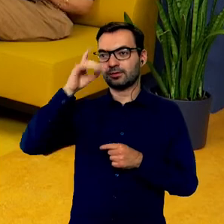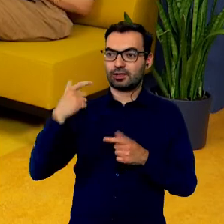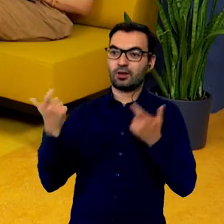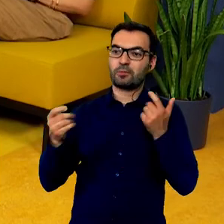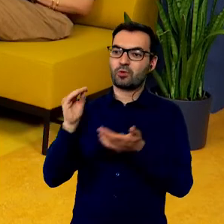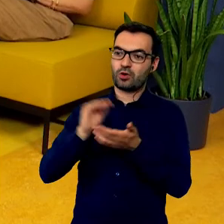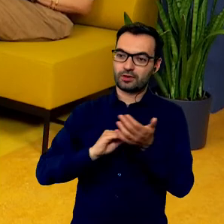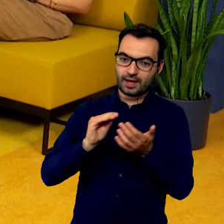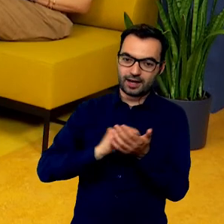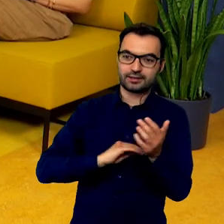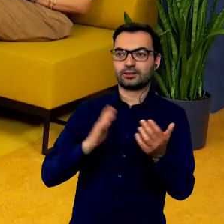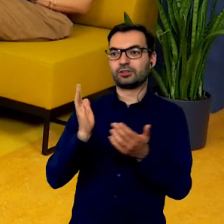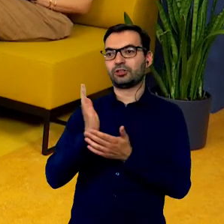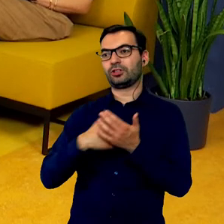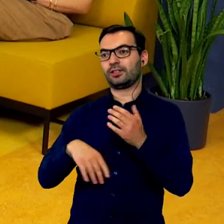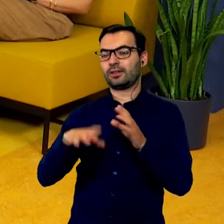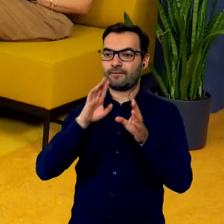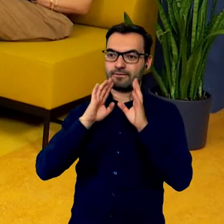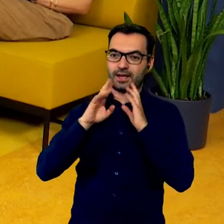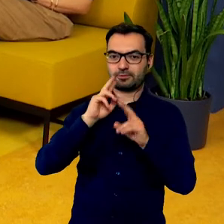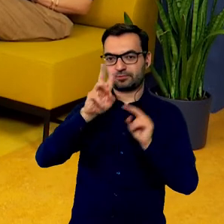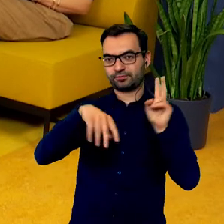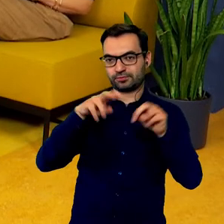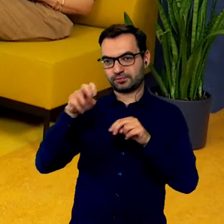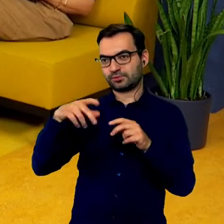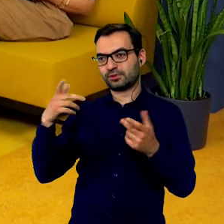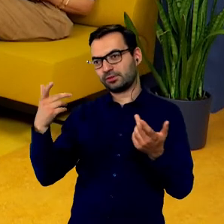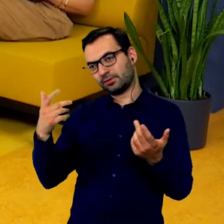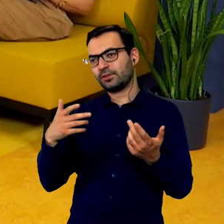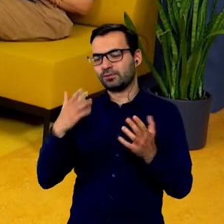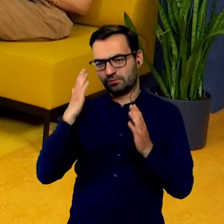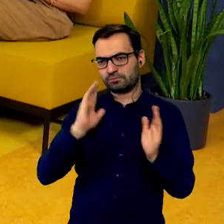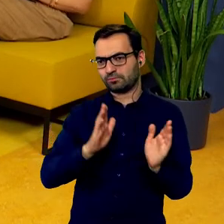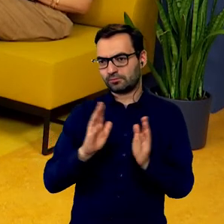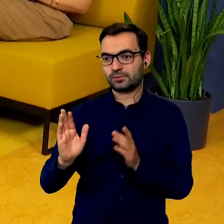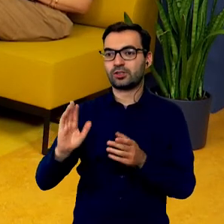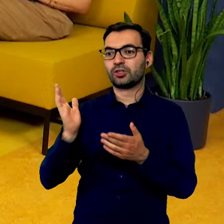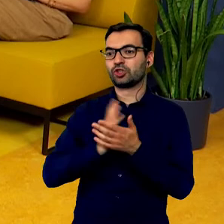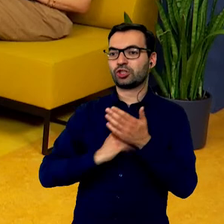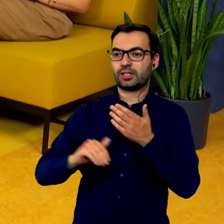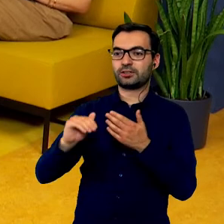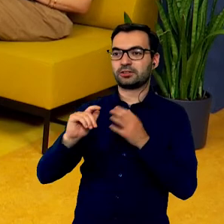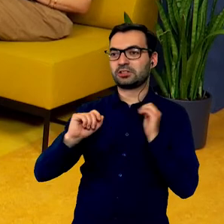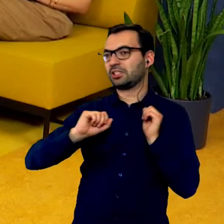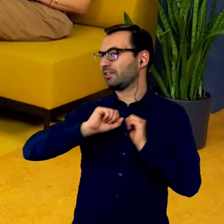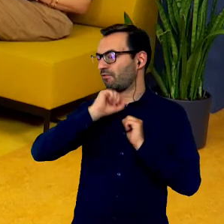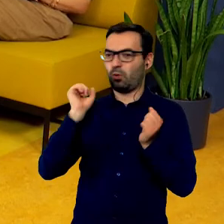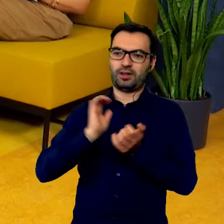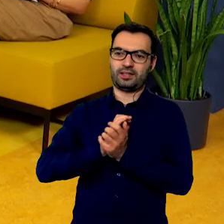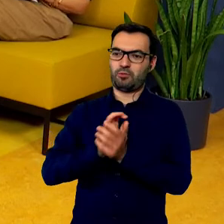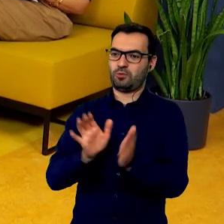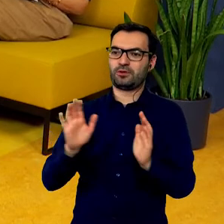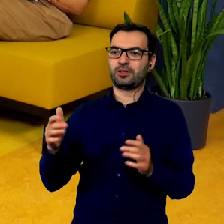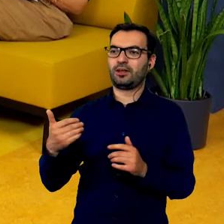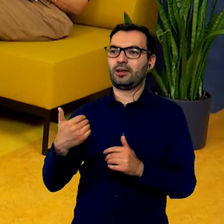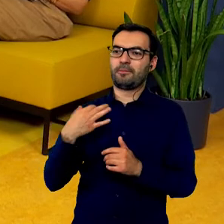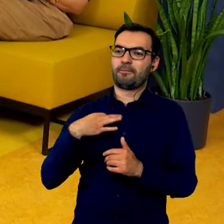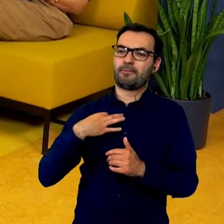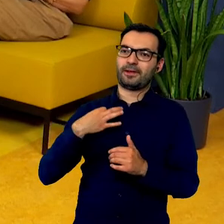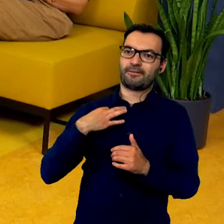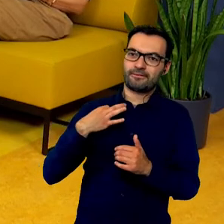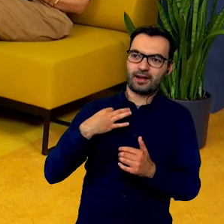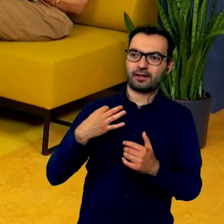notatki, część z Facebooka, więc to wyznaczało też rytm, a część rzeczy, których nigdzie nie było, bo były i